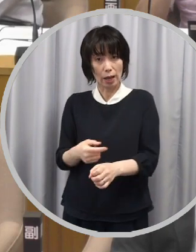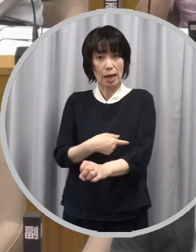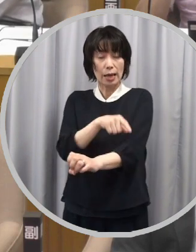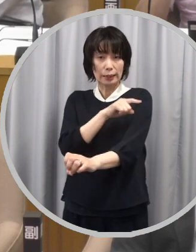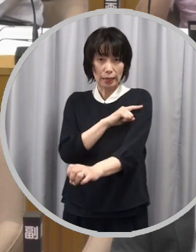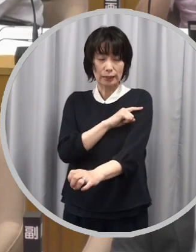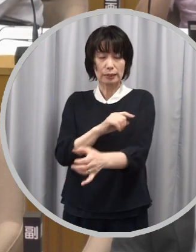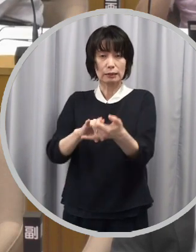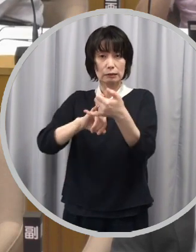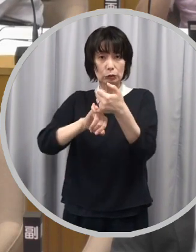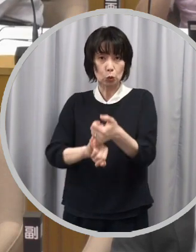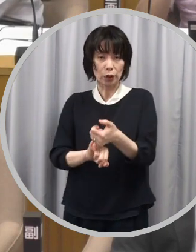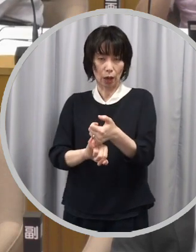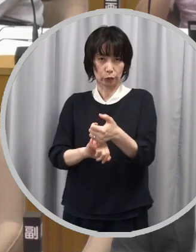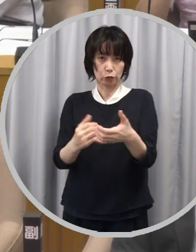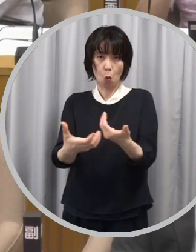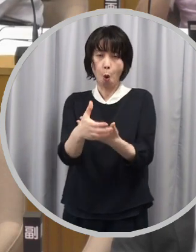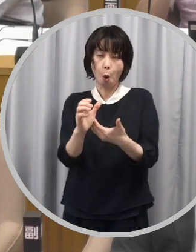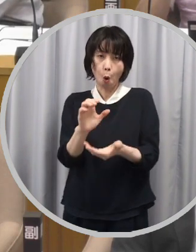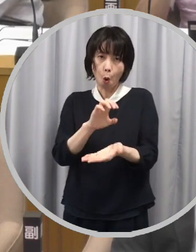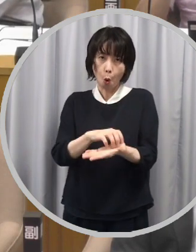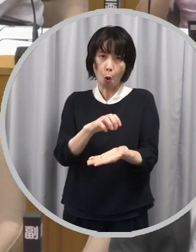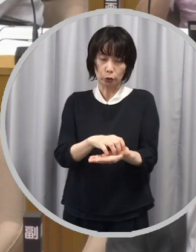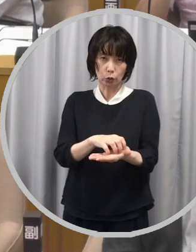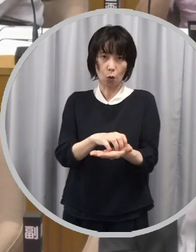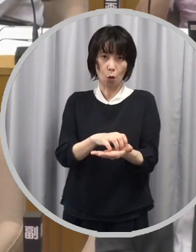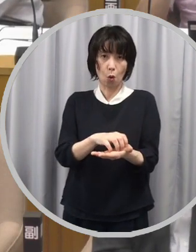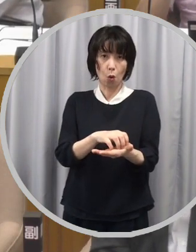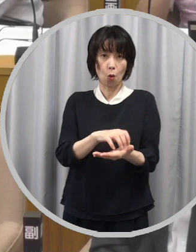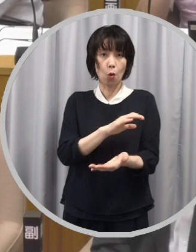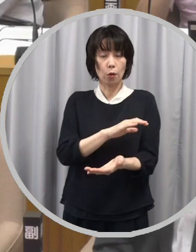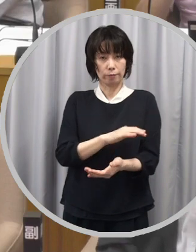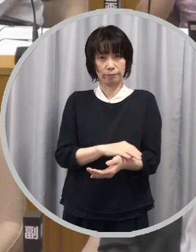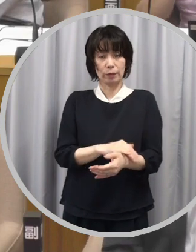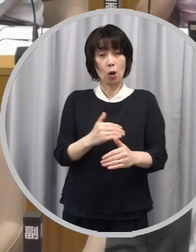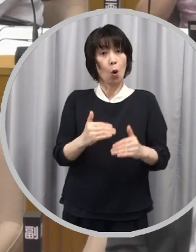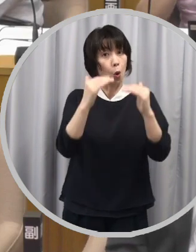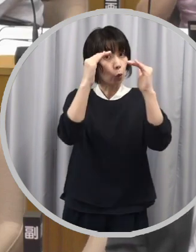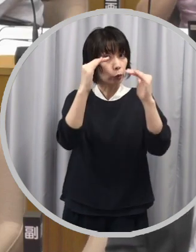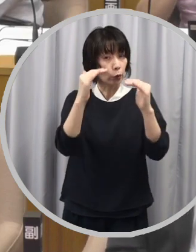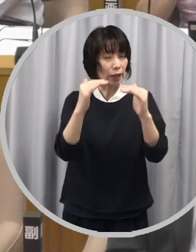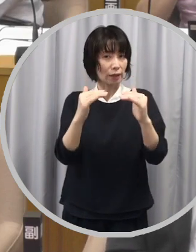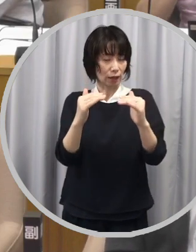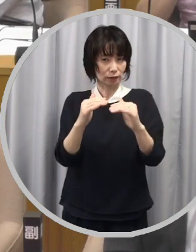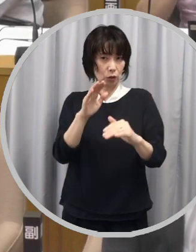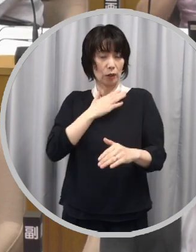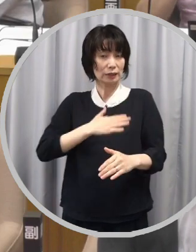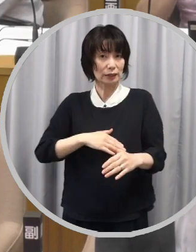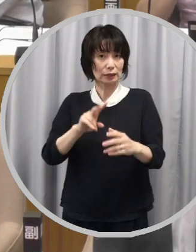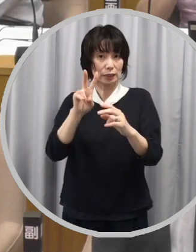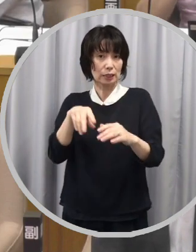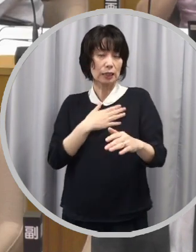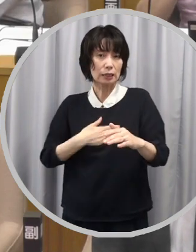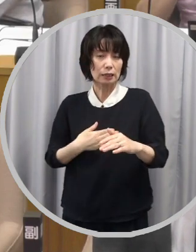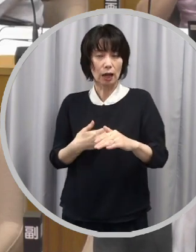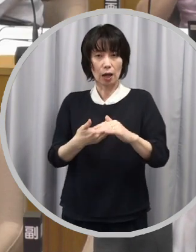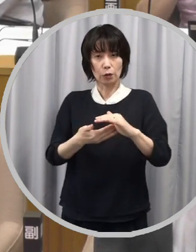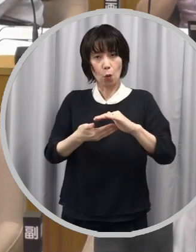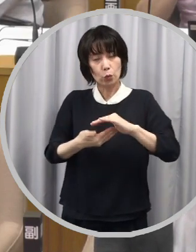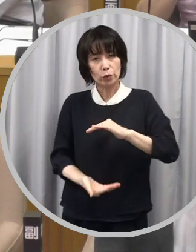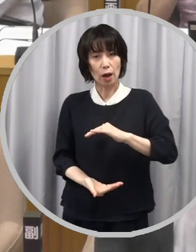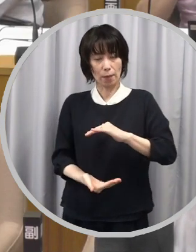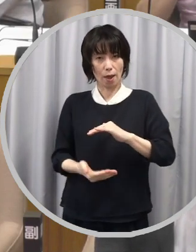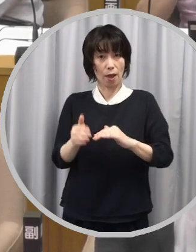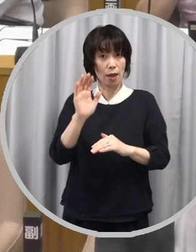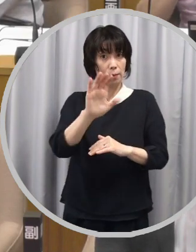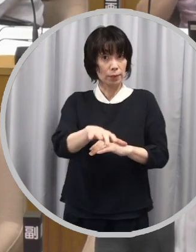する条約で保障をされている子どもの権利に対する大人たちの認識や理解を深め、未来を担う